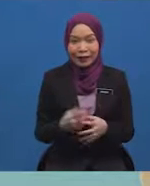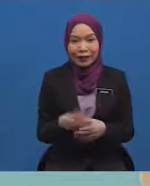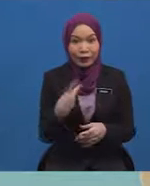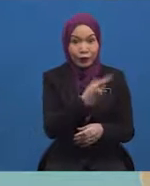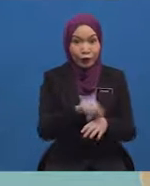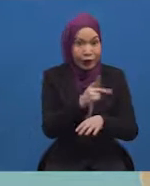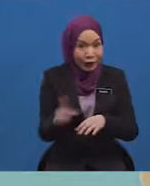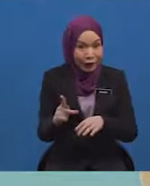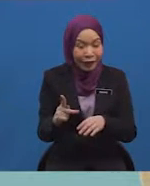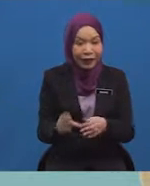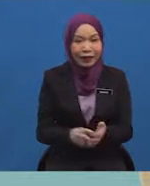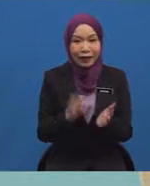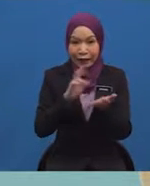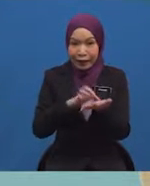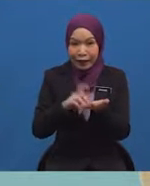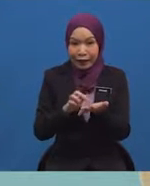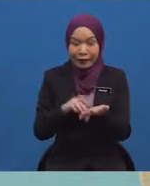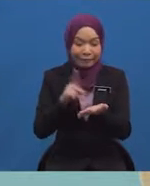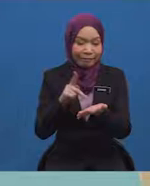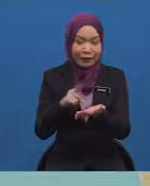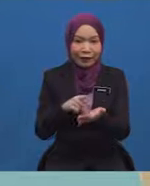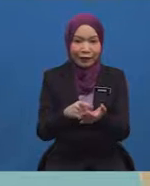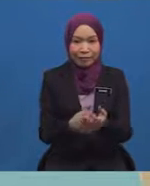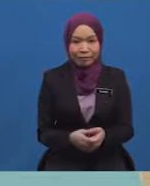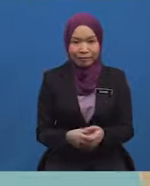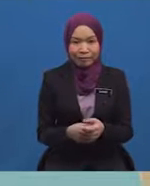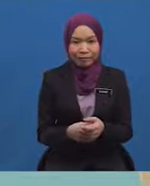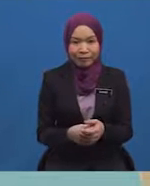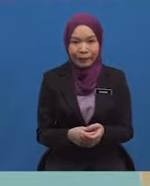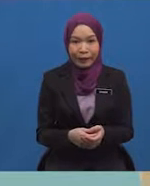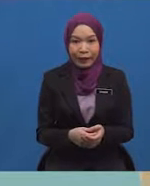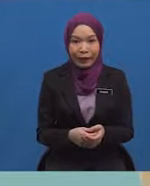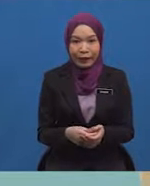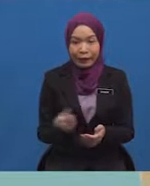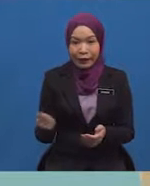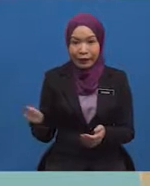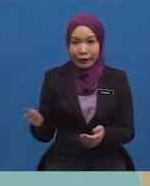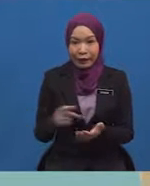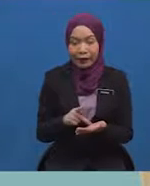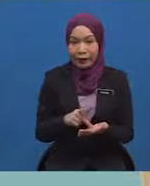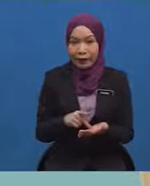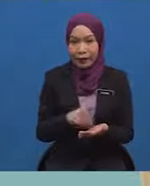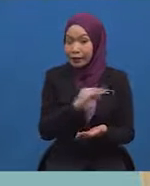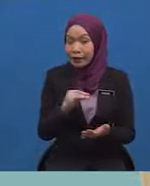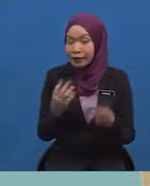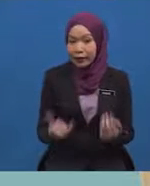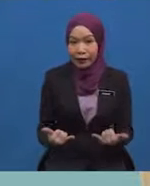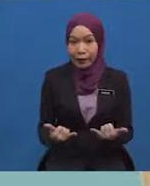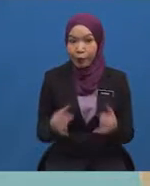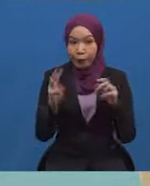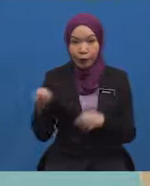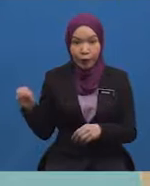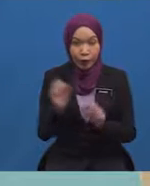sedikit masa untuk anda bersedia. Baiklah murid-murid, boleh merujuk kepada bab 11 dalam buku